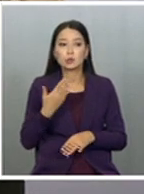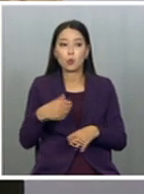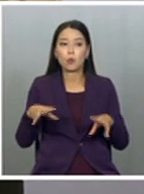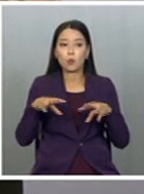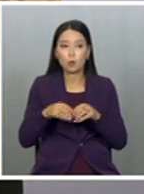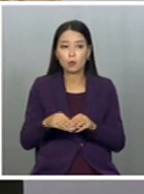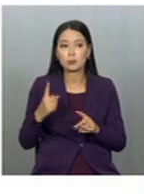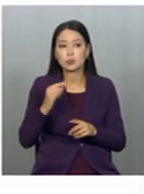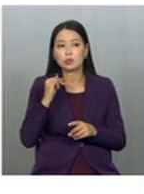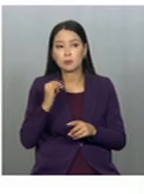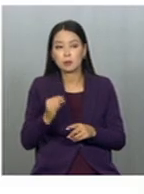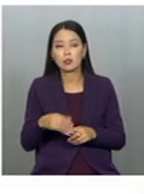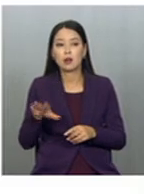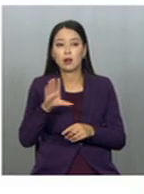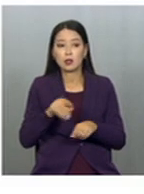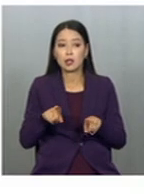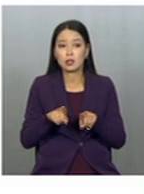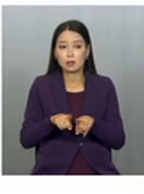тапсырманы орындаңыздар.